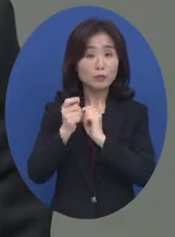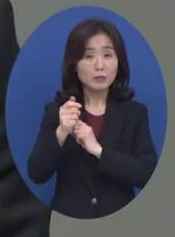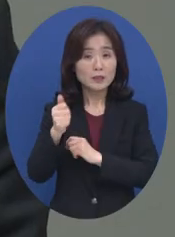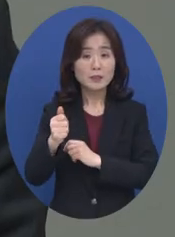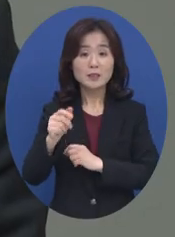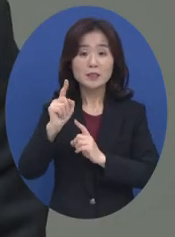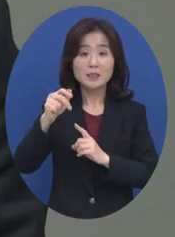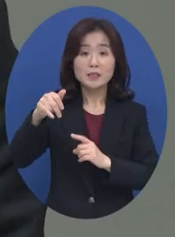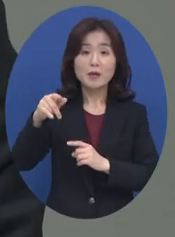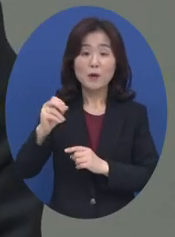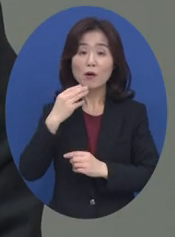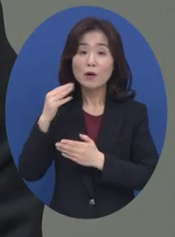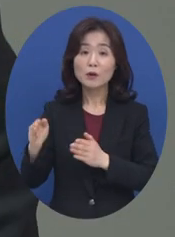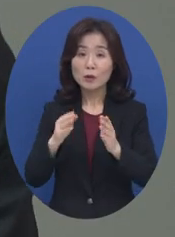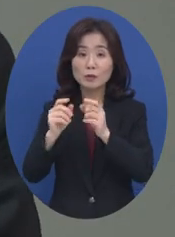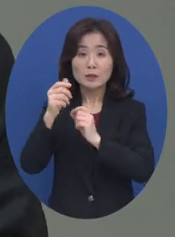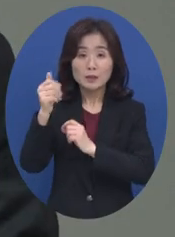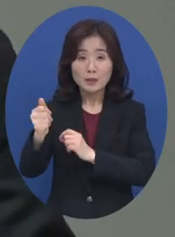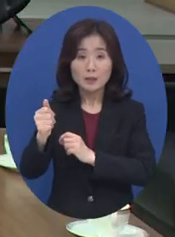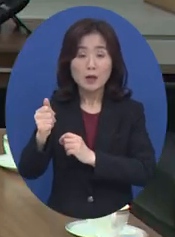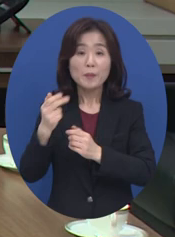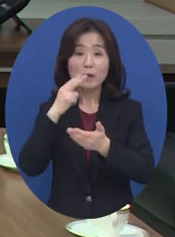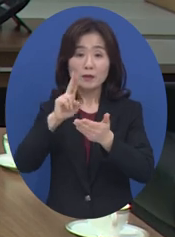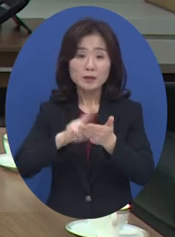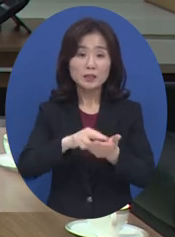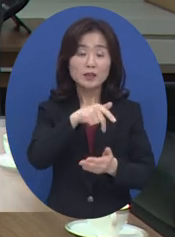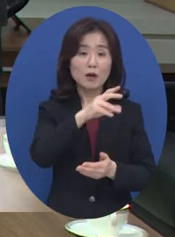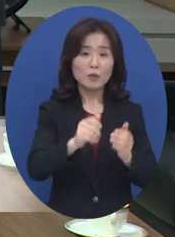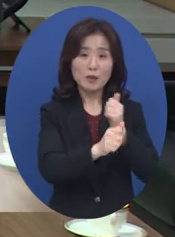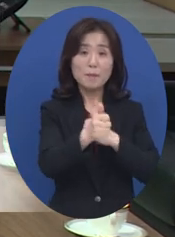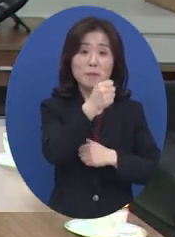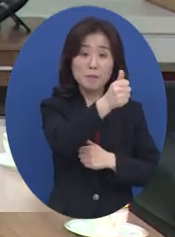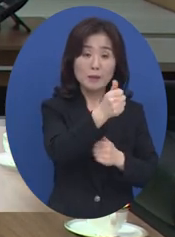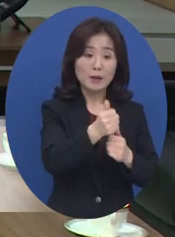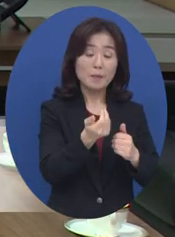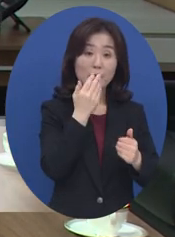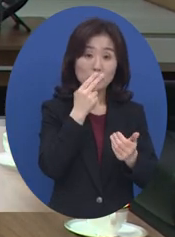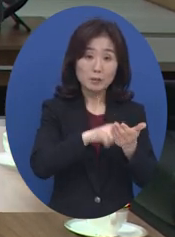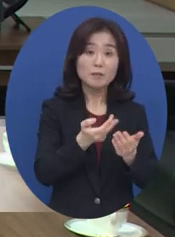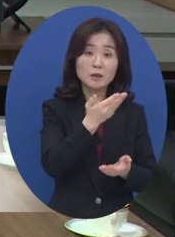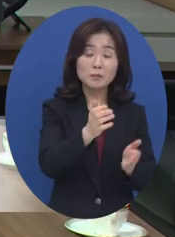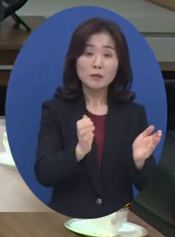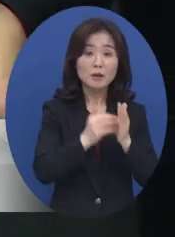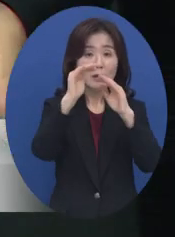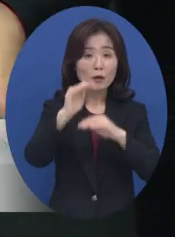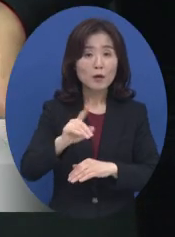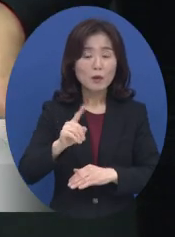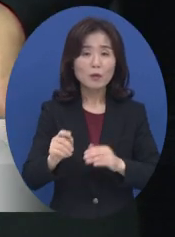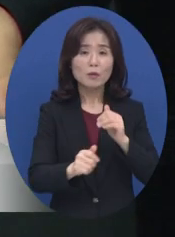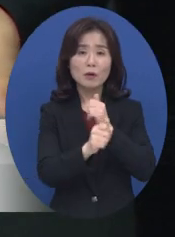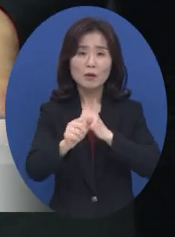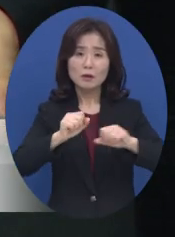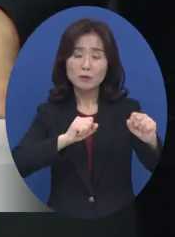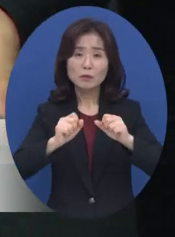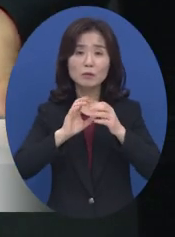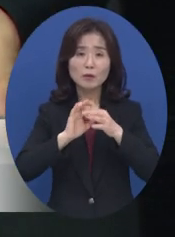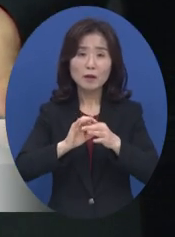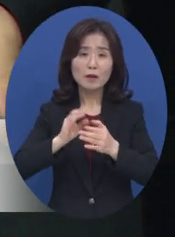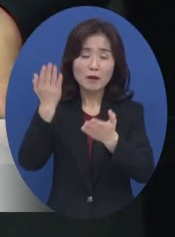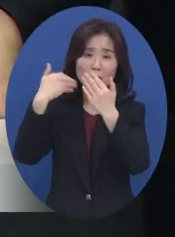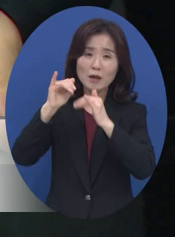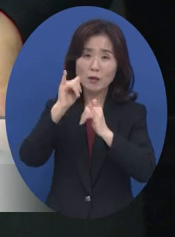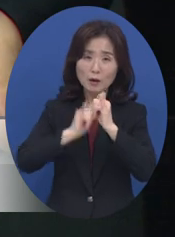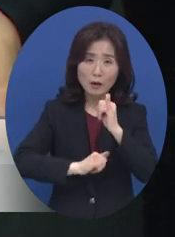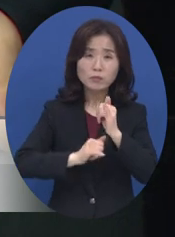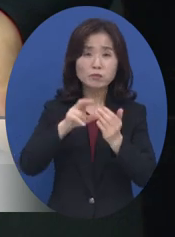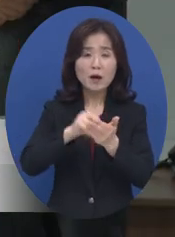3편 질에 전 위원장에게 전달했습니다 도지사 사물에는 위원회 활동을 통해 완결 하지 못한 과거사 문제를 신속히